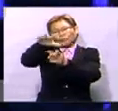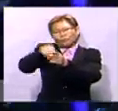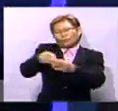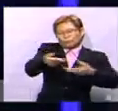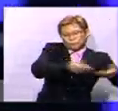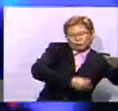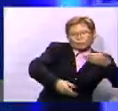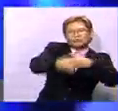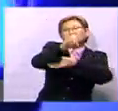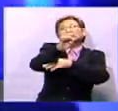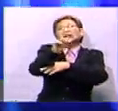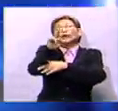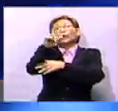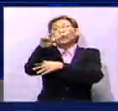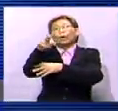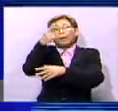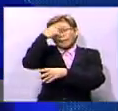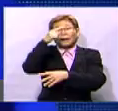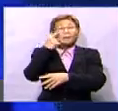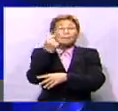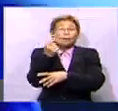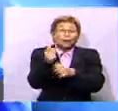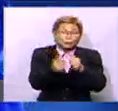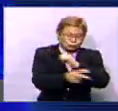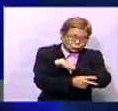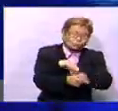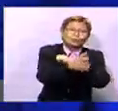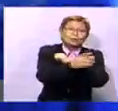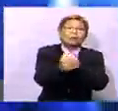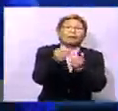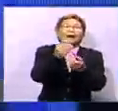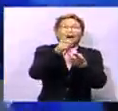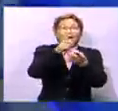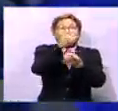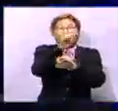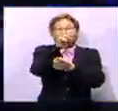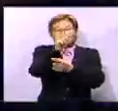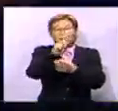pasaran sekunder bagi mata wang kripto dan aset digital yang diwujudkan.